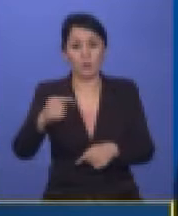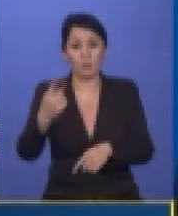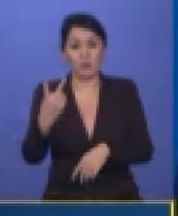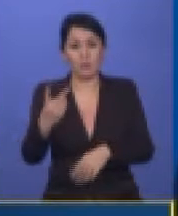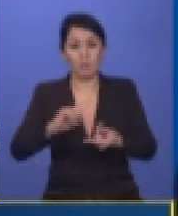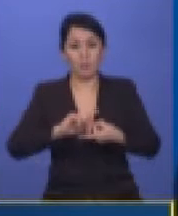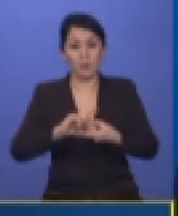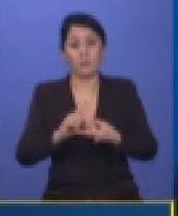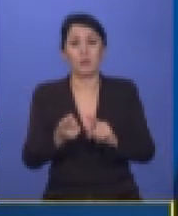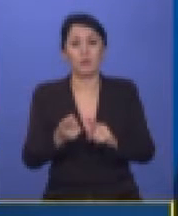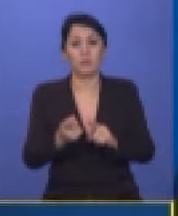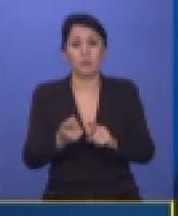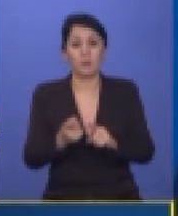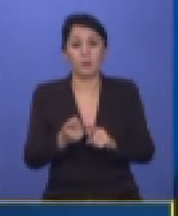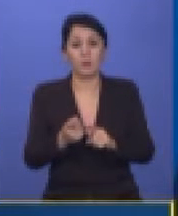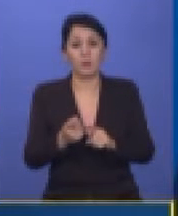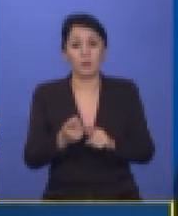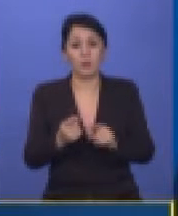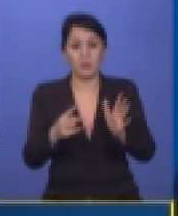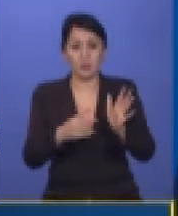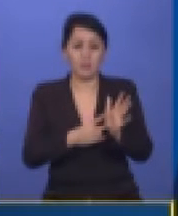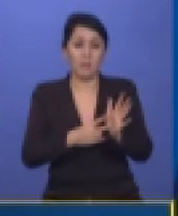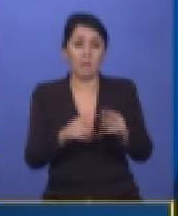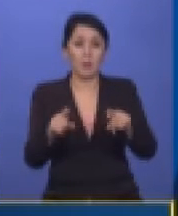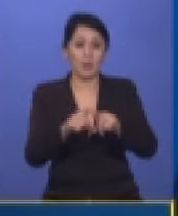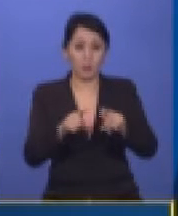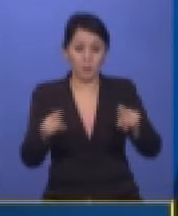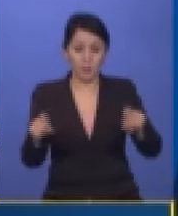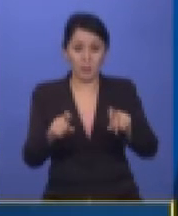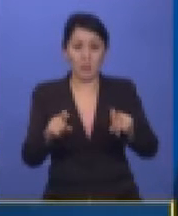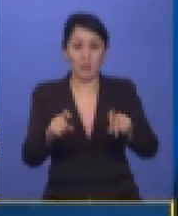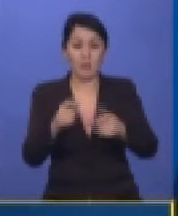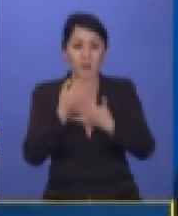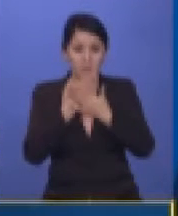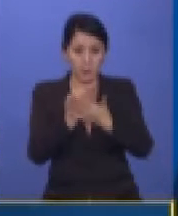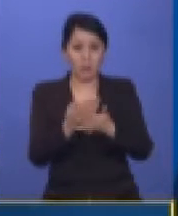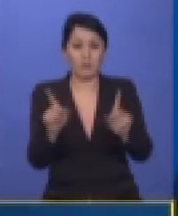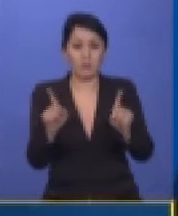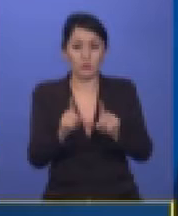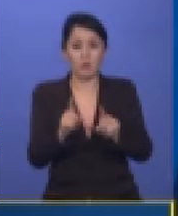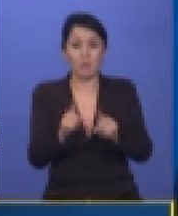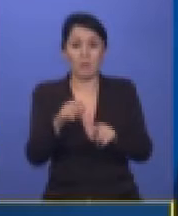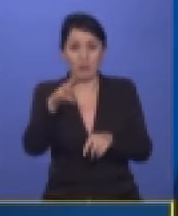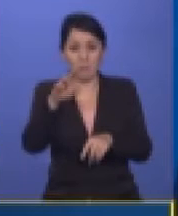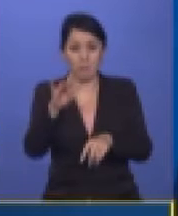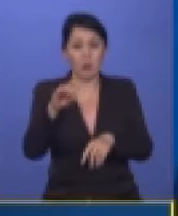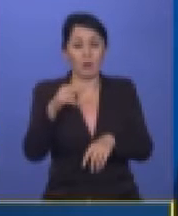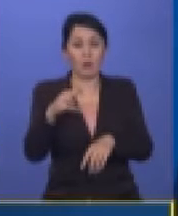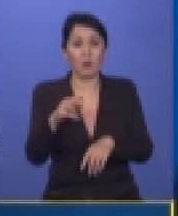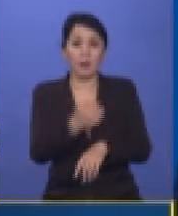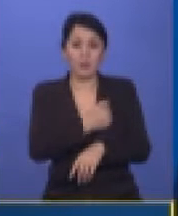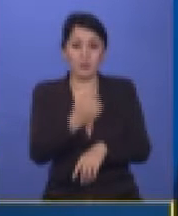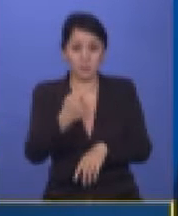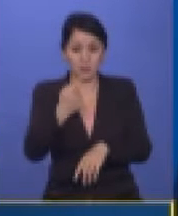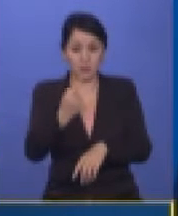полностью с заменой, и 7 турбин. Если спрашивать по нашему парку, то хотелось бы отметить, что